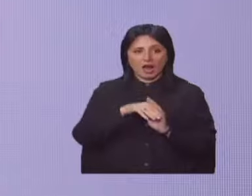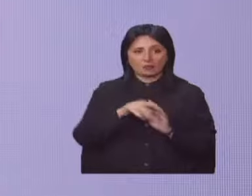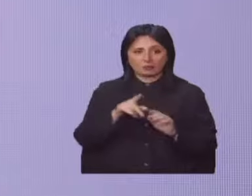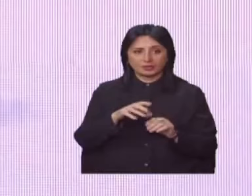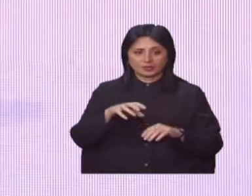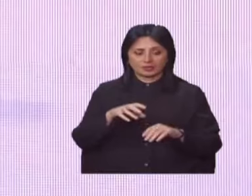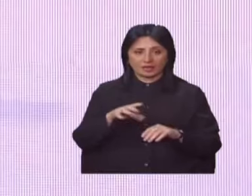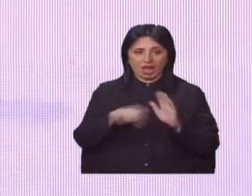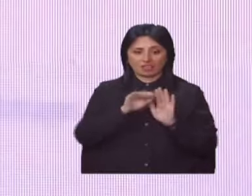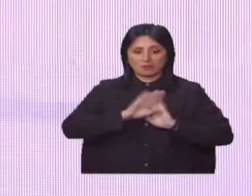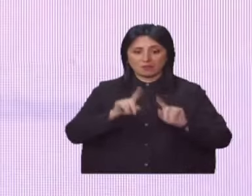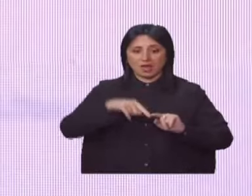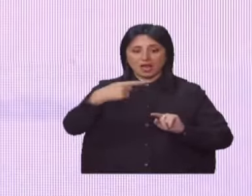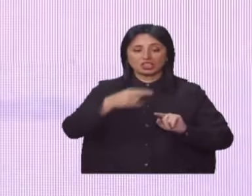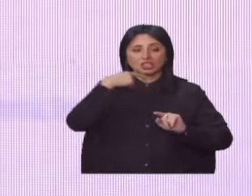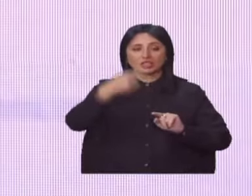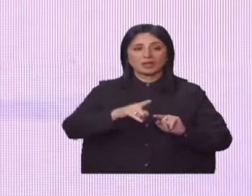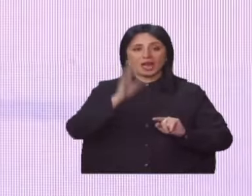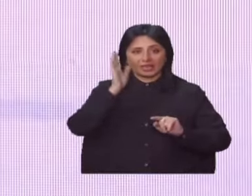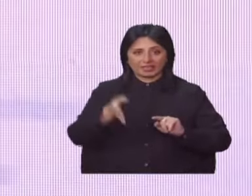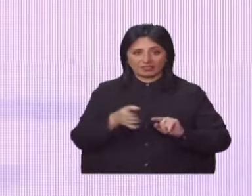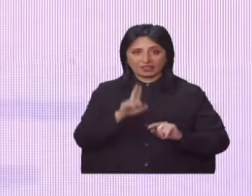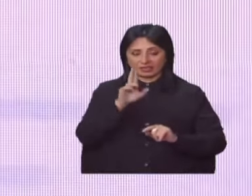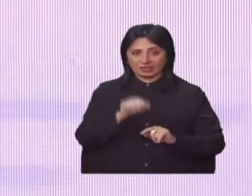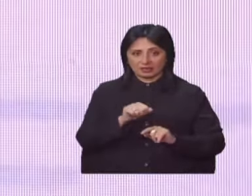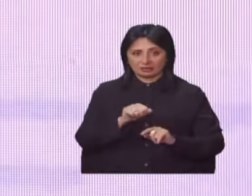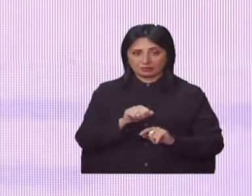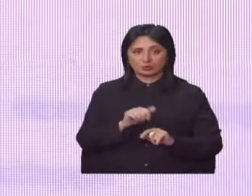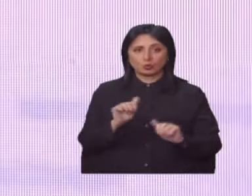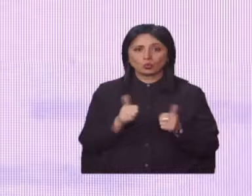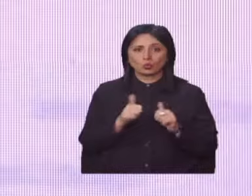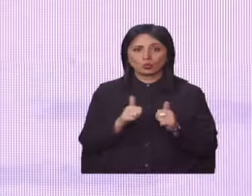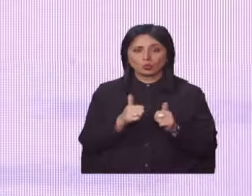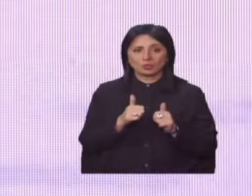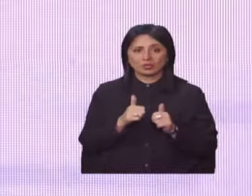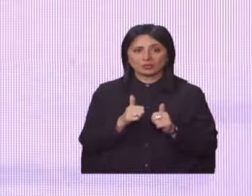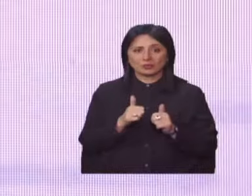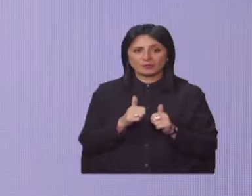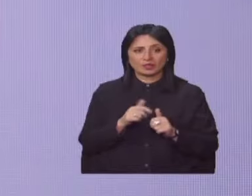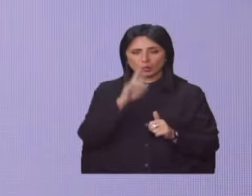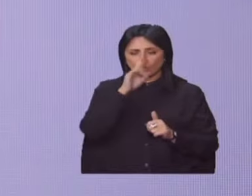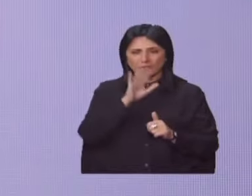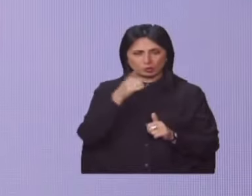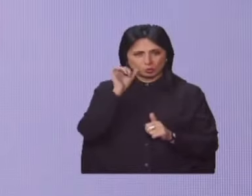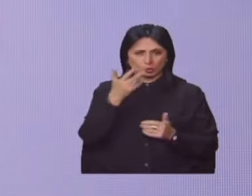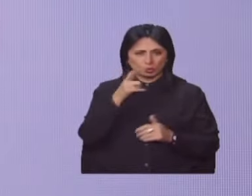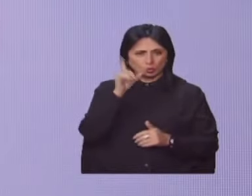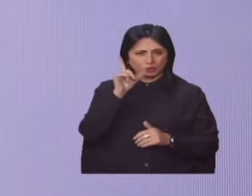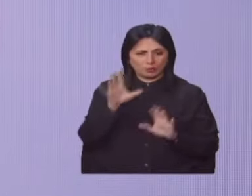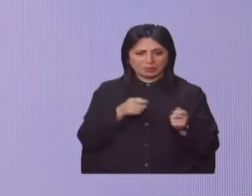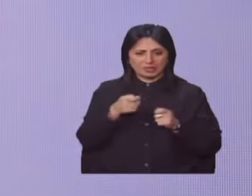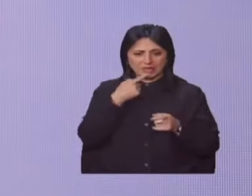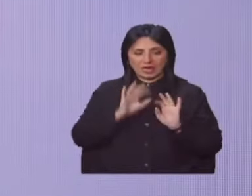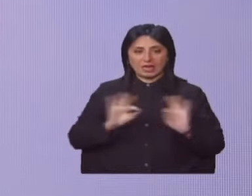პოსტსაარჩევნო განვითარებას, რა იქნება შემდეგ. და როგორც თუ არ ვცდები, გუშინ წინ